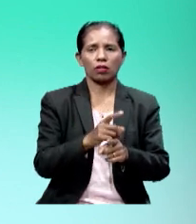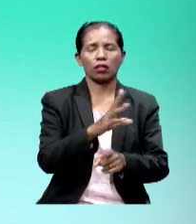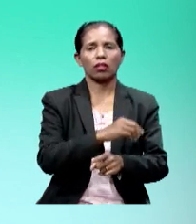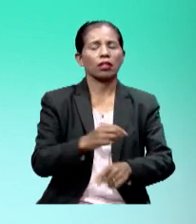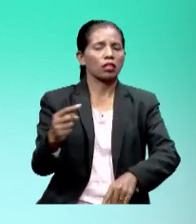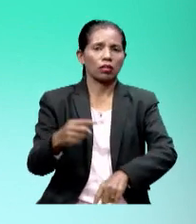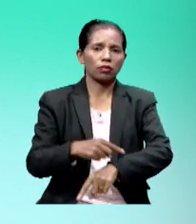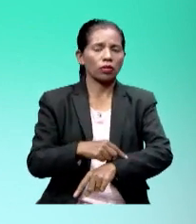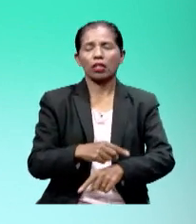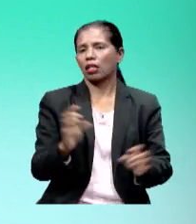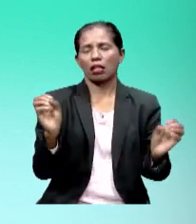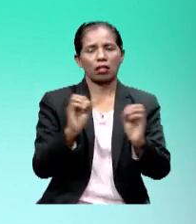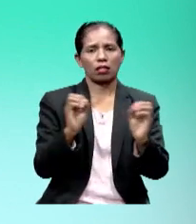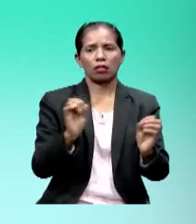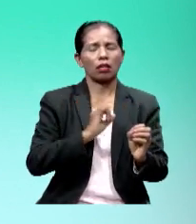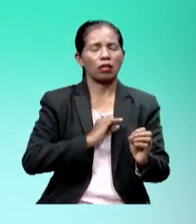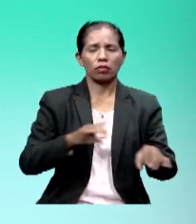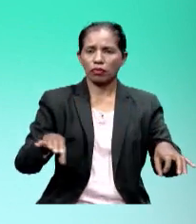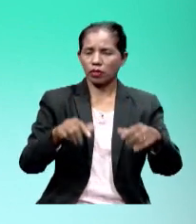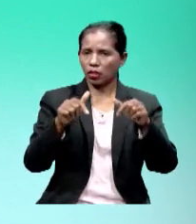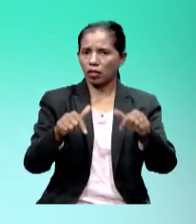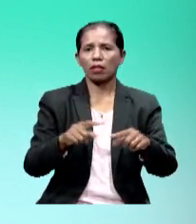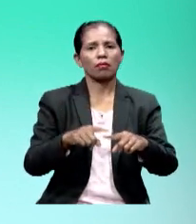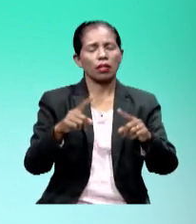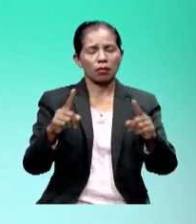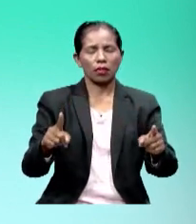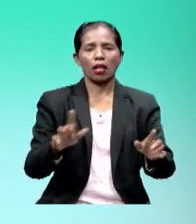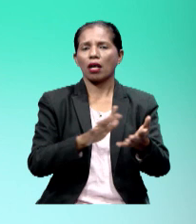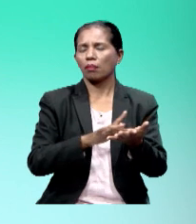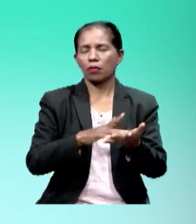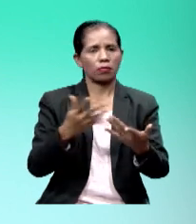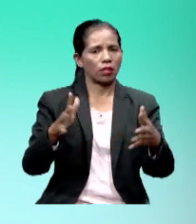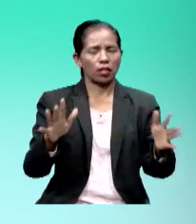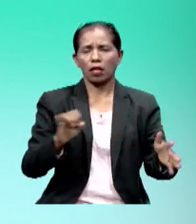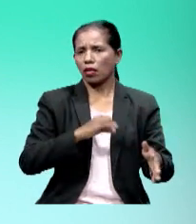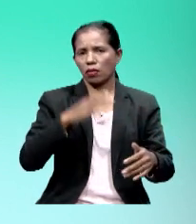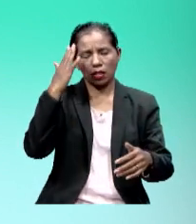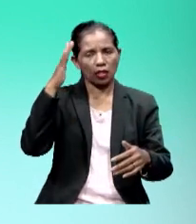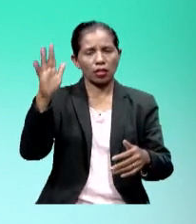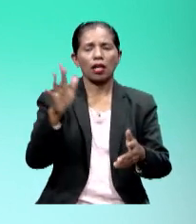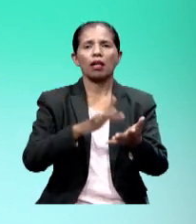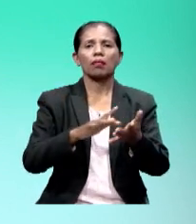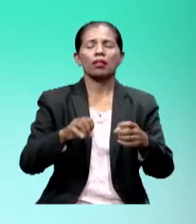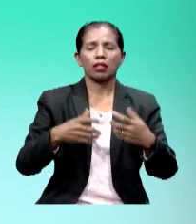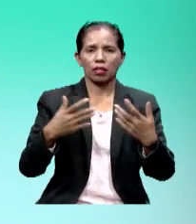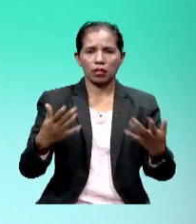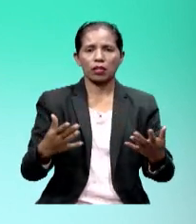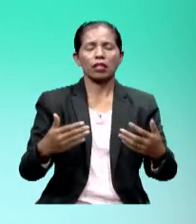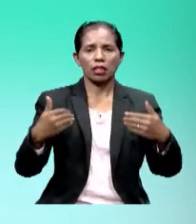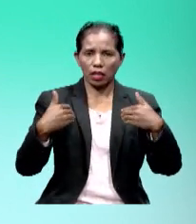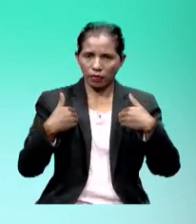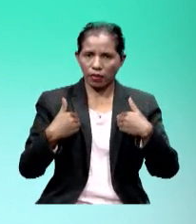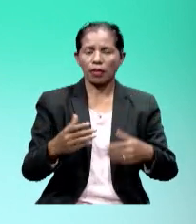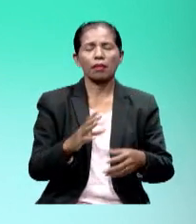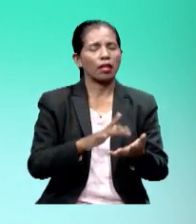ne laya li kedas ne hal to service ne ne laya mai be item barak mak laya hal ate ne katak mas item hira total item hira mak laya